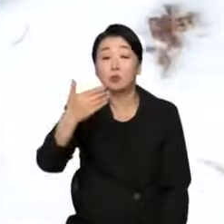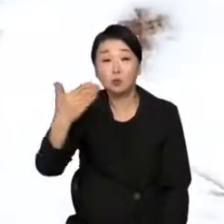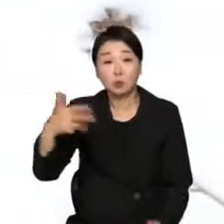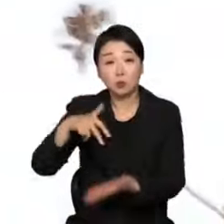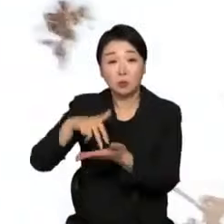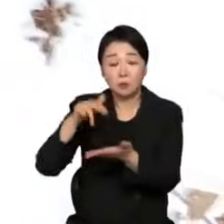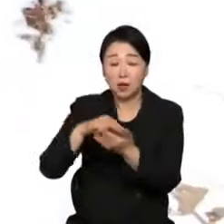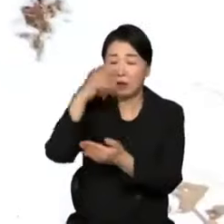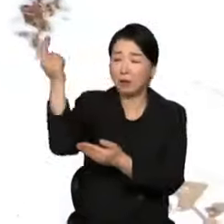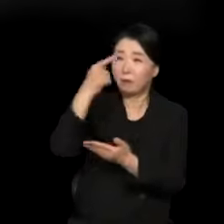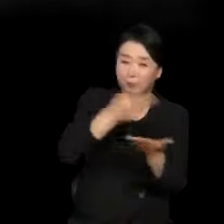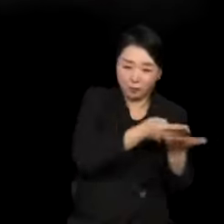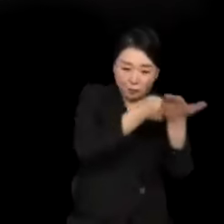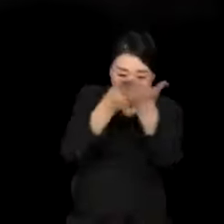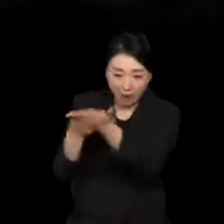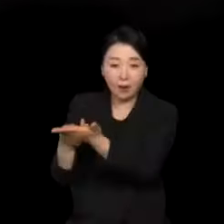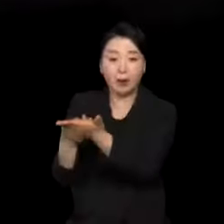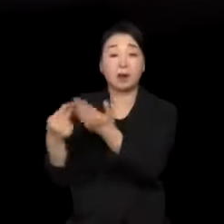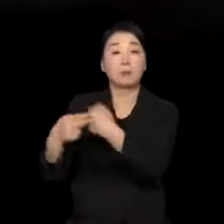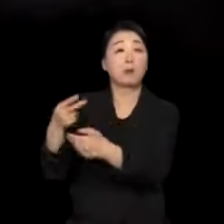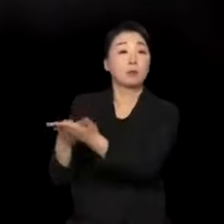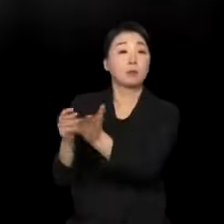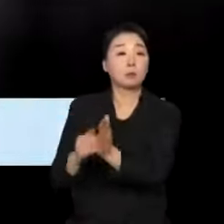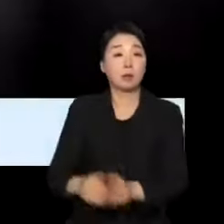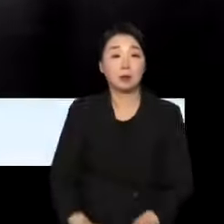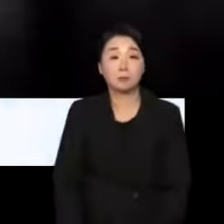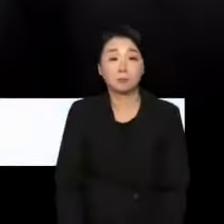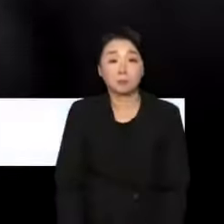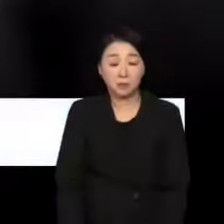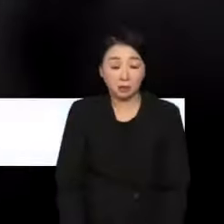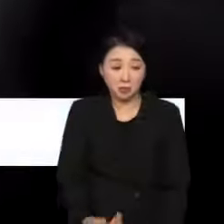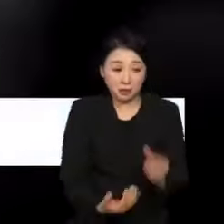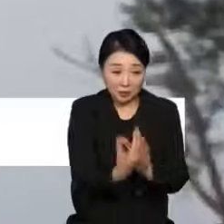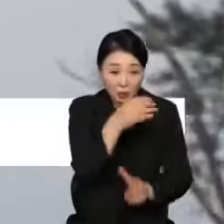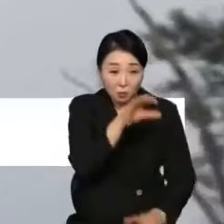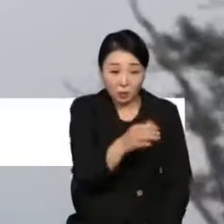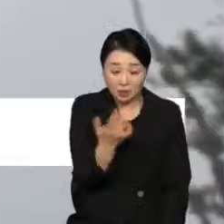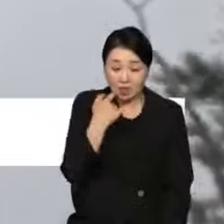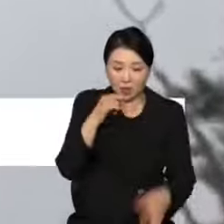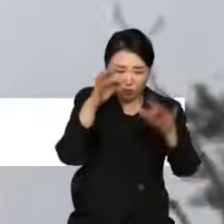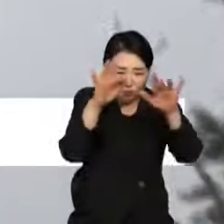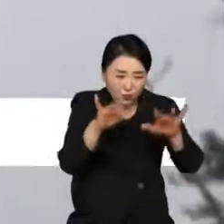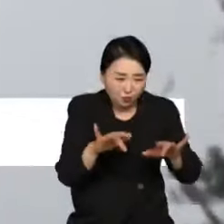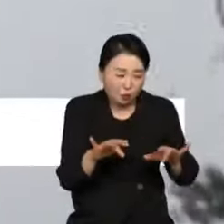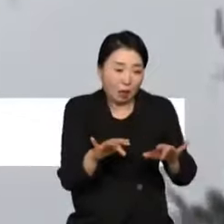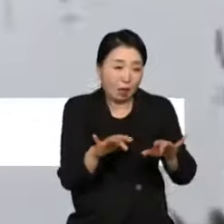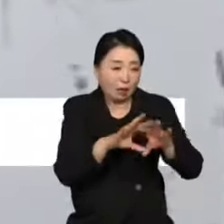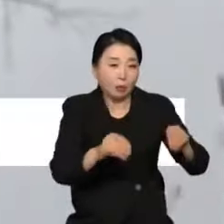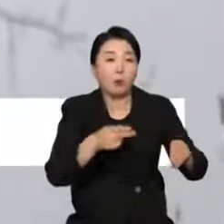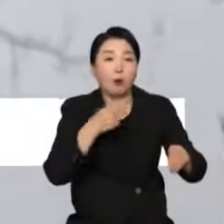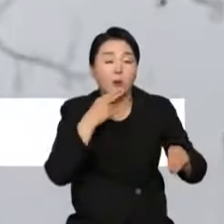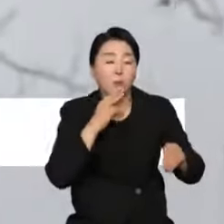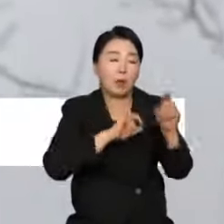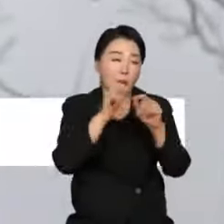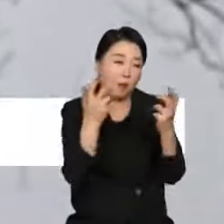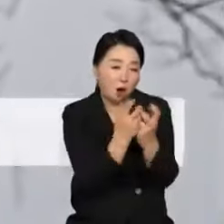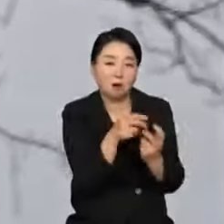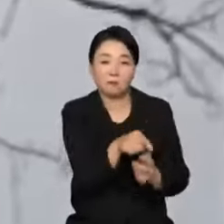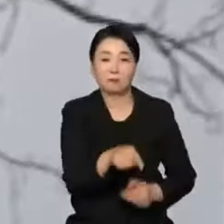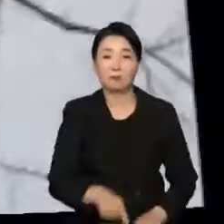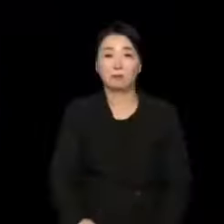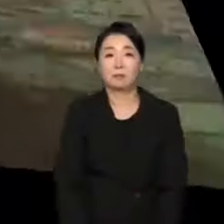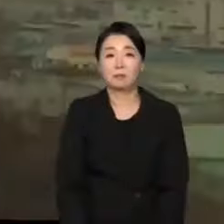태워 병원으로 옮겼습니다. 소방당국은 사고 지점은 이전에 내린 눈이 녹지 않아 대부분 빙판이었다고